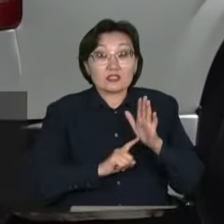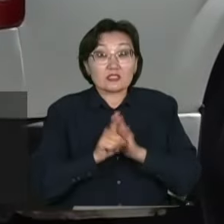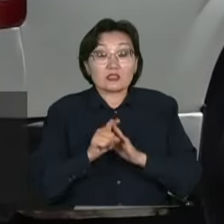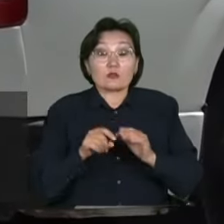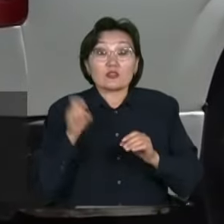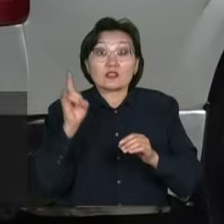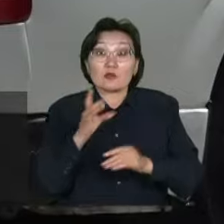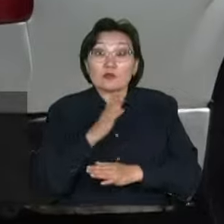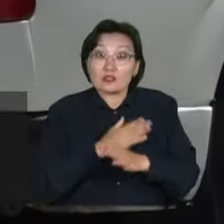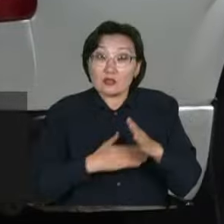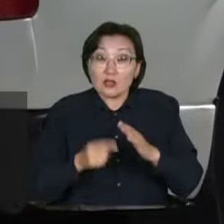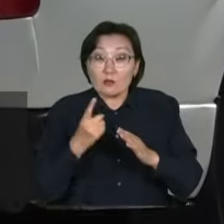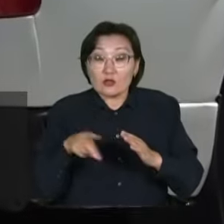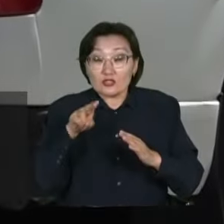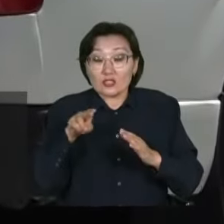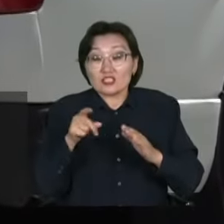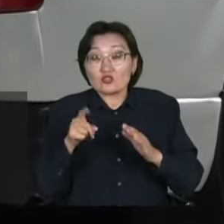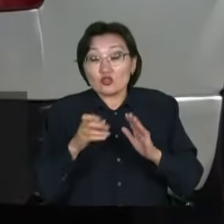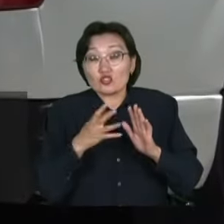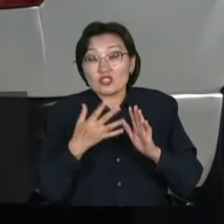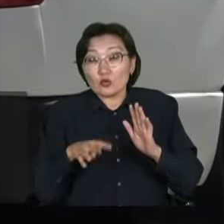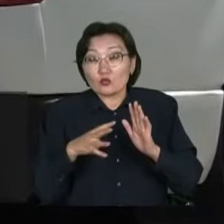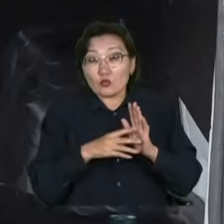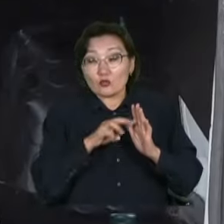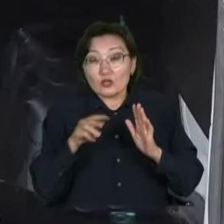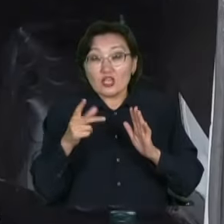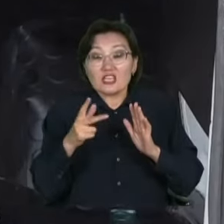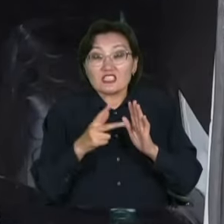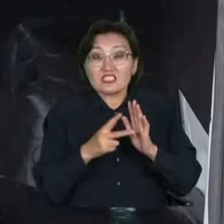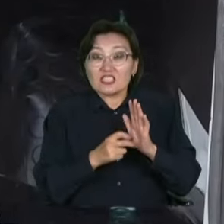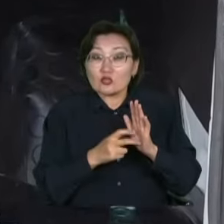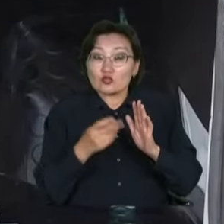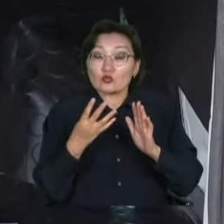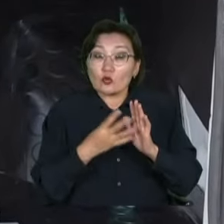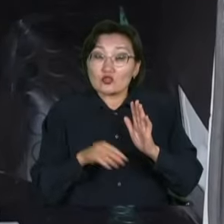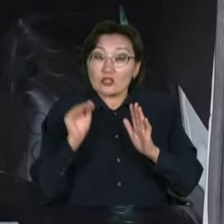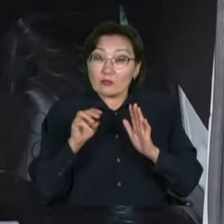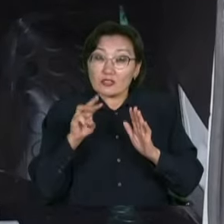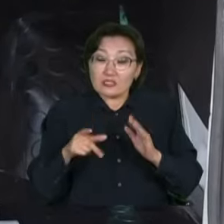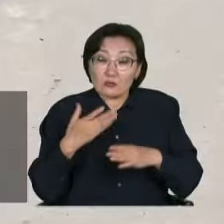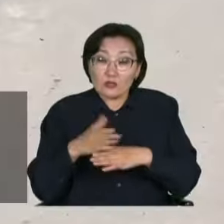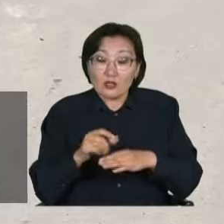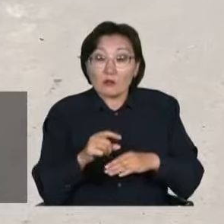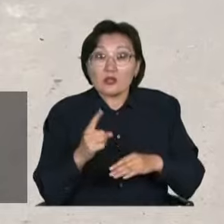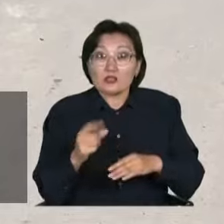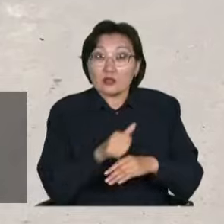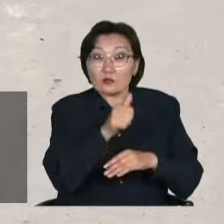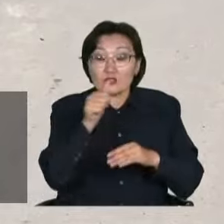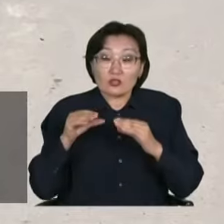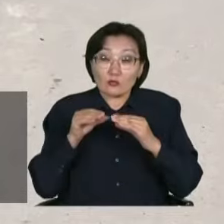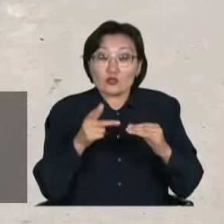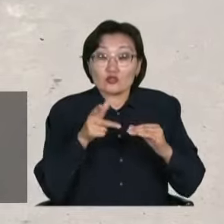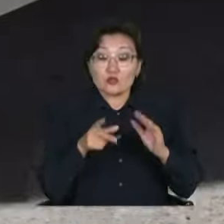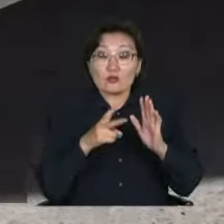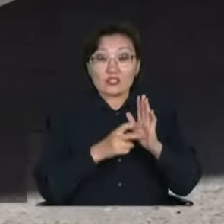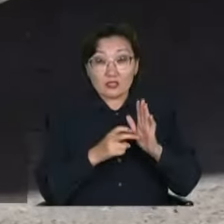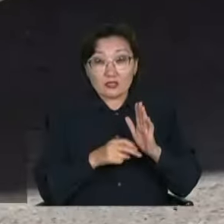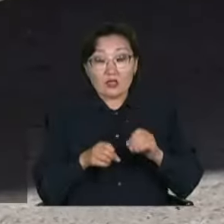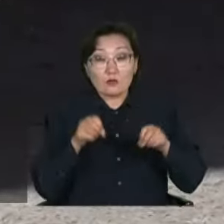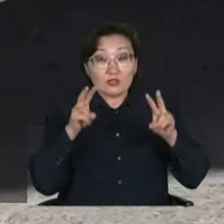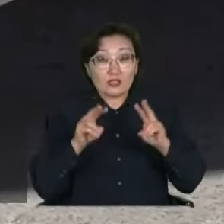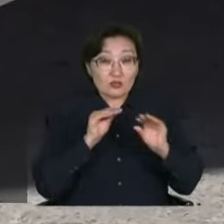инватакси қызметіне 1 миллиард 159 миллион 890 мың теңге бөлінген. Қызметтің бір сағатының құны жеңіл көліктер үшін 3700, ал